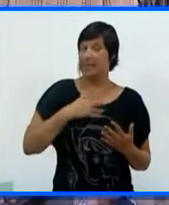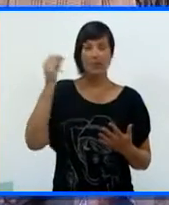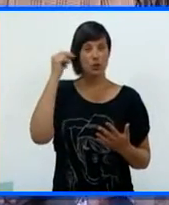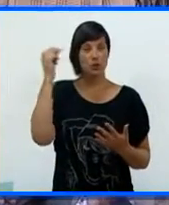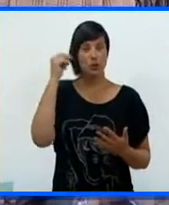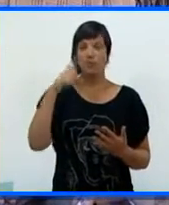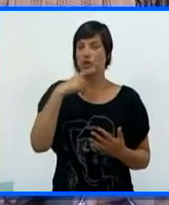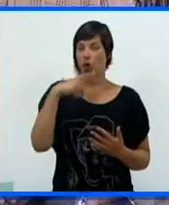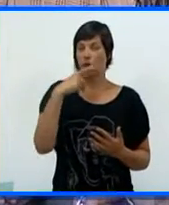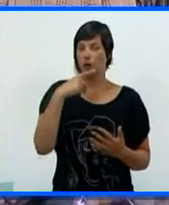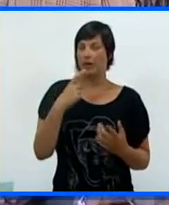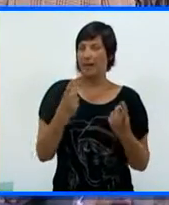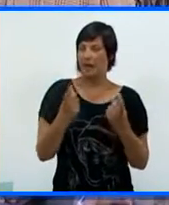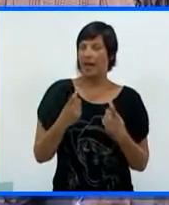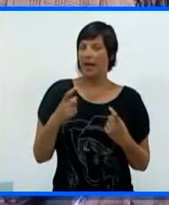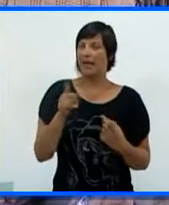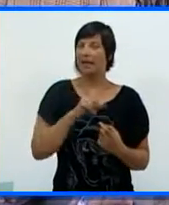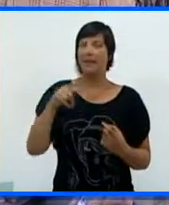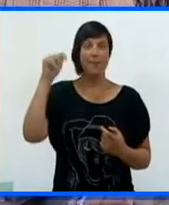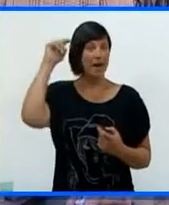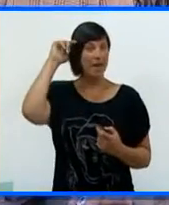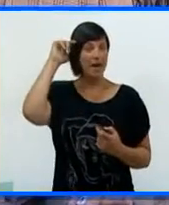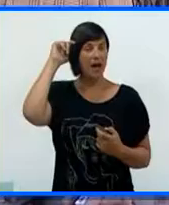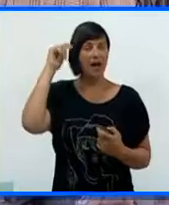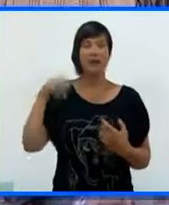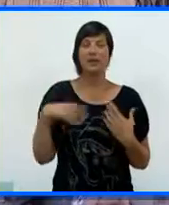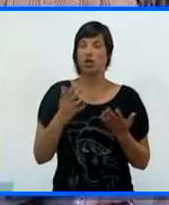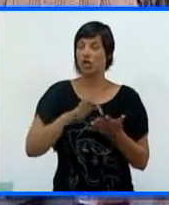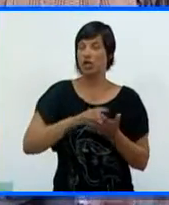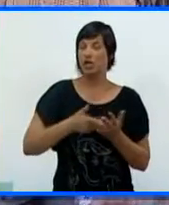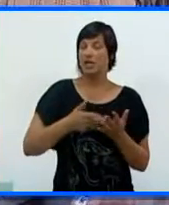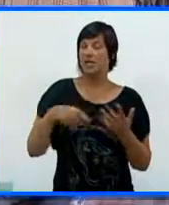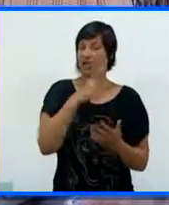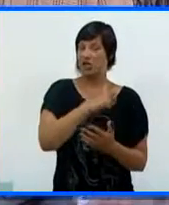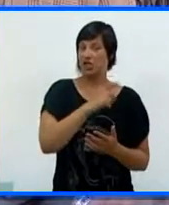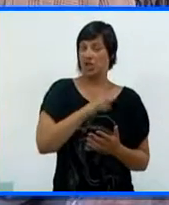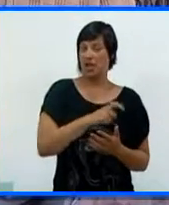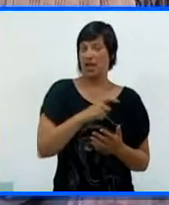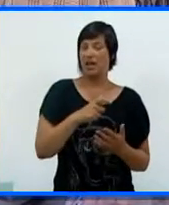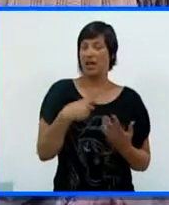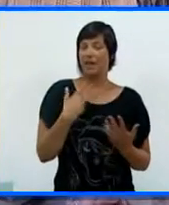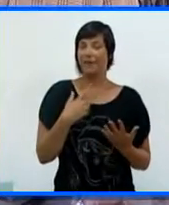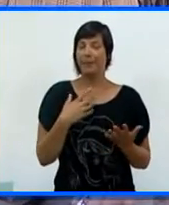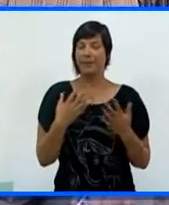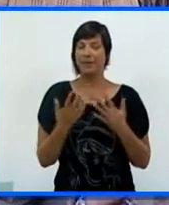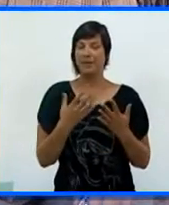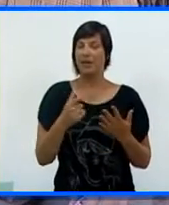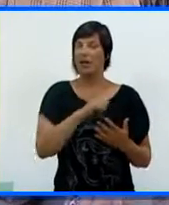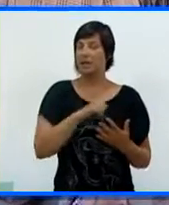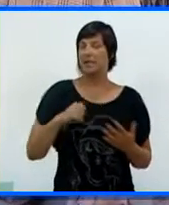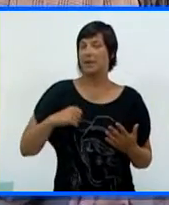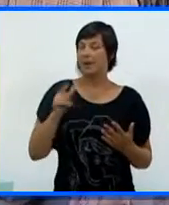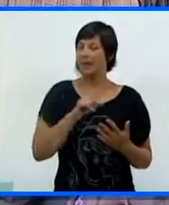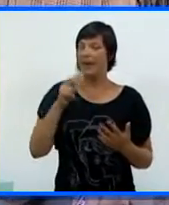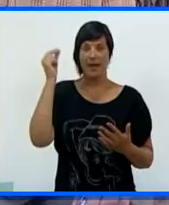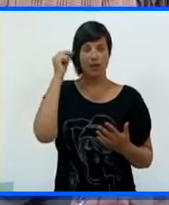što govorim, ali kad nema sličnog aparata, ko što svi mi naši članovi propostavljamo, oni sami